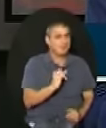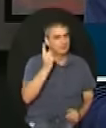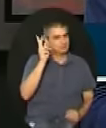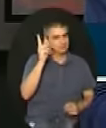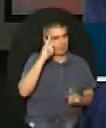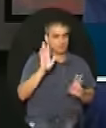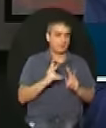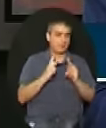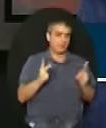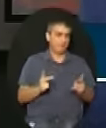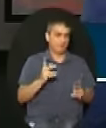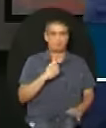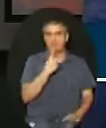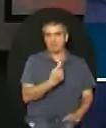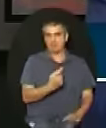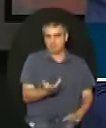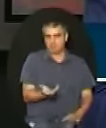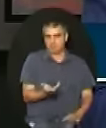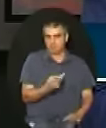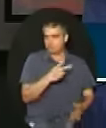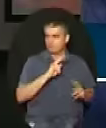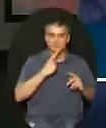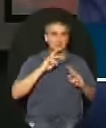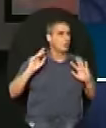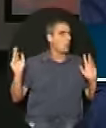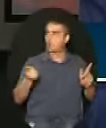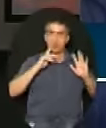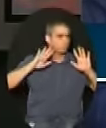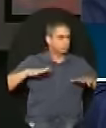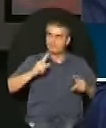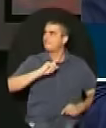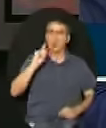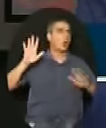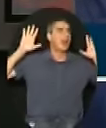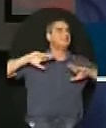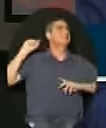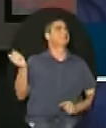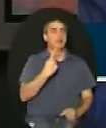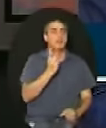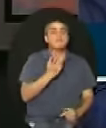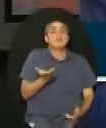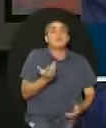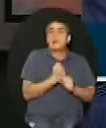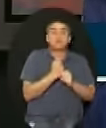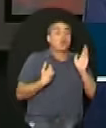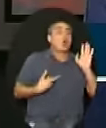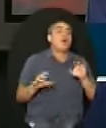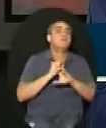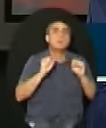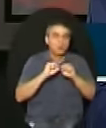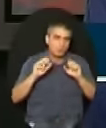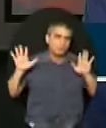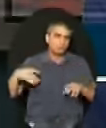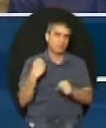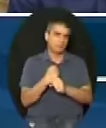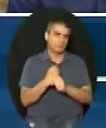יודעים לפתור אותה. וצריך להגיד, זה חזיל לא כל המוסלמים ולא כל האסלאם, אבל מה לעשות שרוב הפיגועים נעשים על ידי